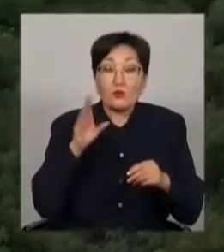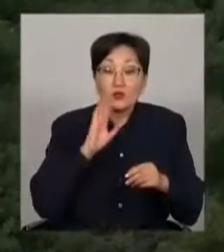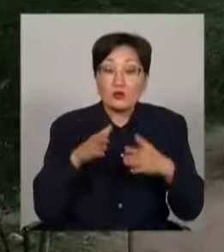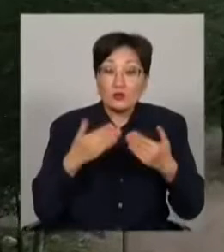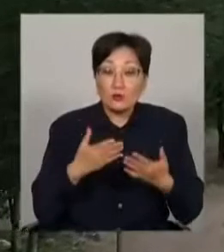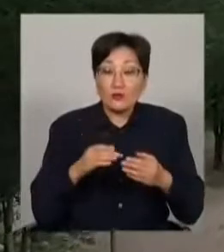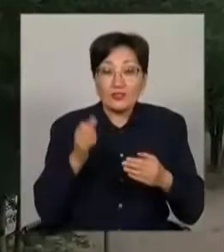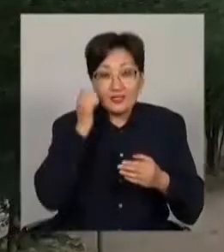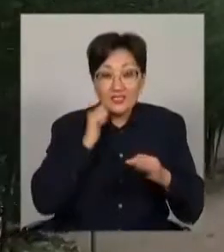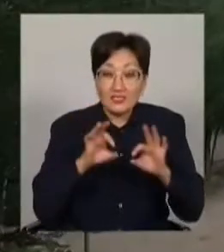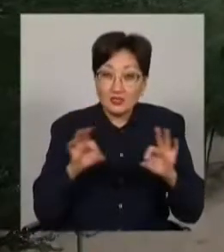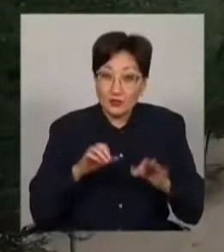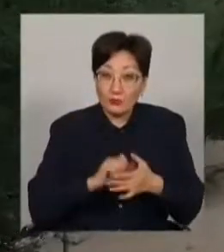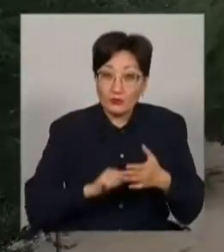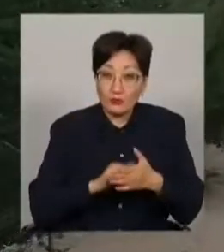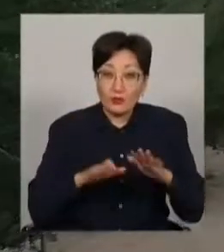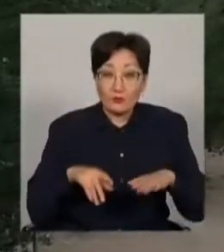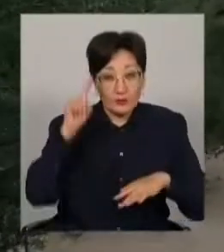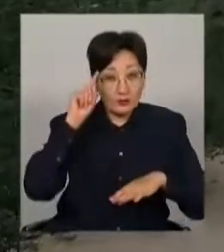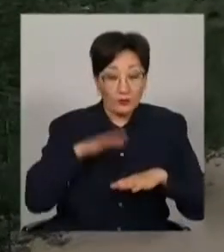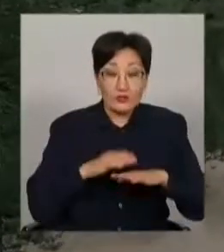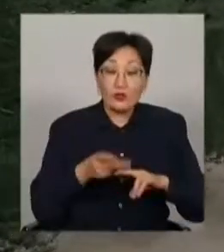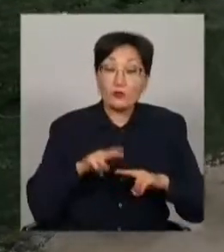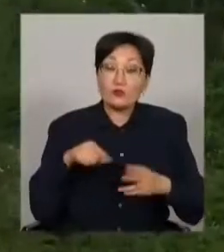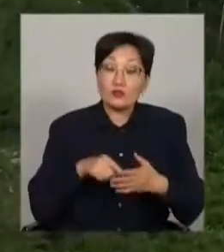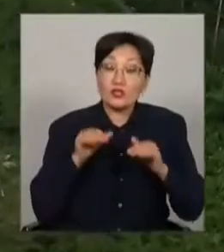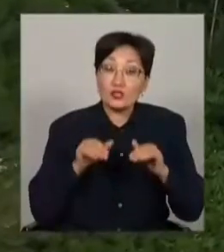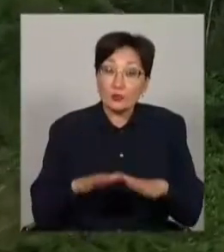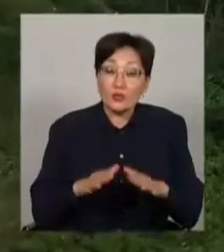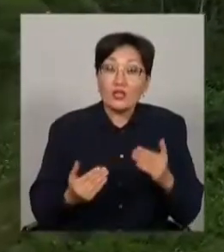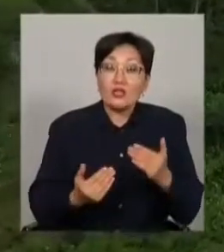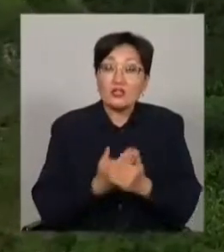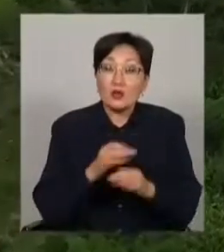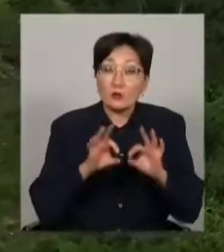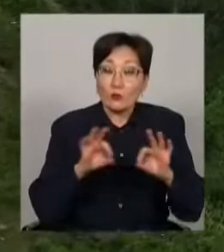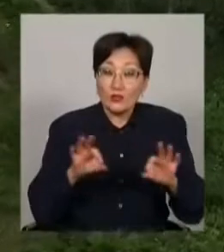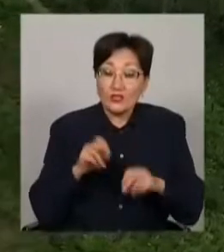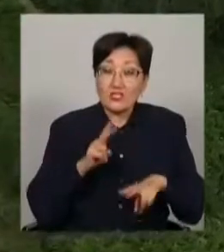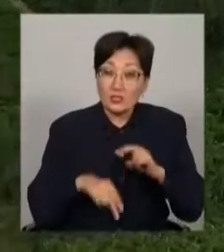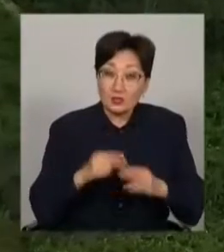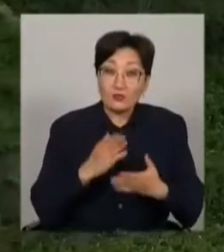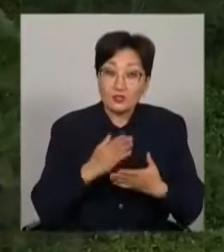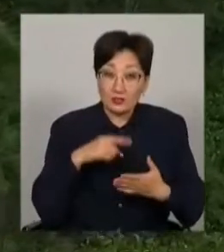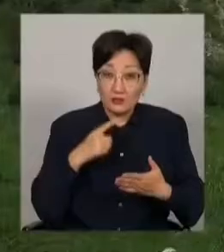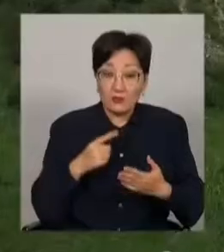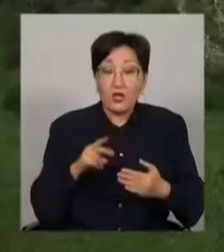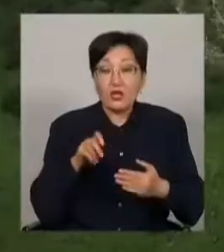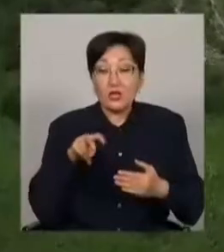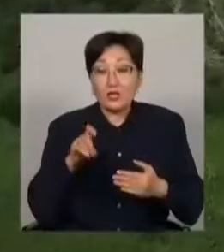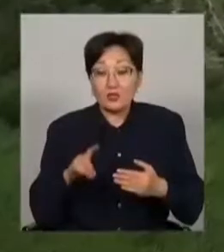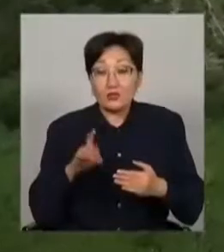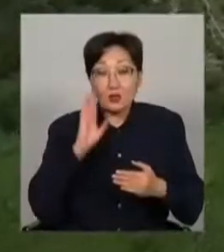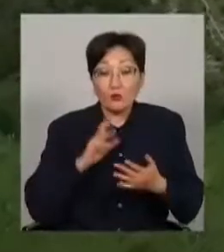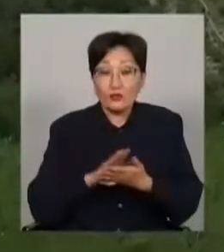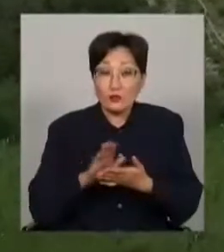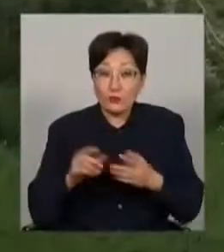ескі құбыр себеп болып отыр. Ал жергілікті әкімдік өкілі бұл мәселені шешу үшін жаңа желілердің салынып жатқанын айтты. Қарғалы су тазарту